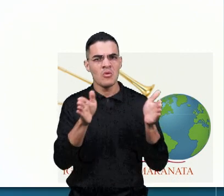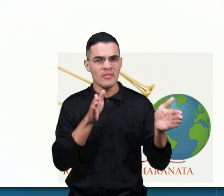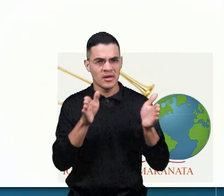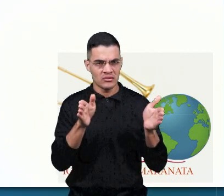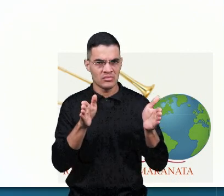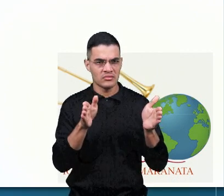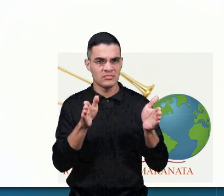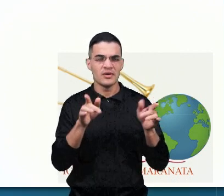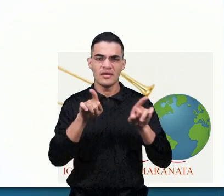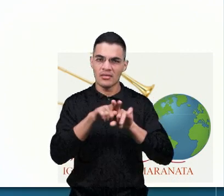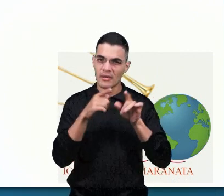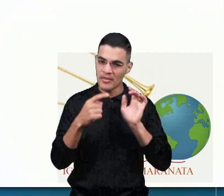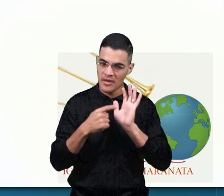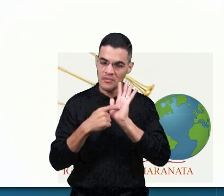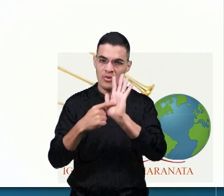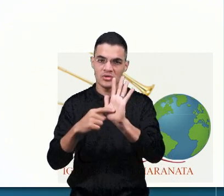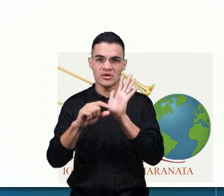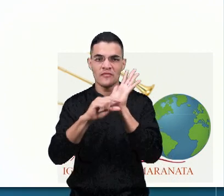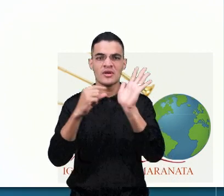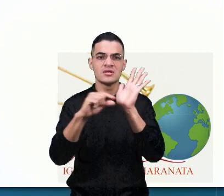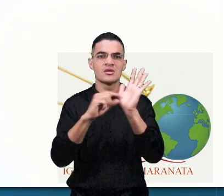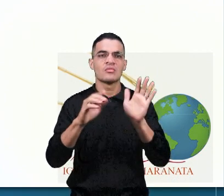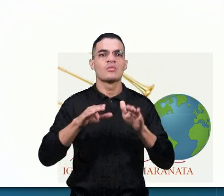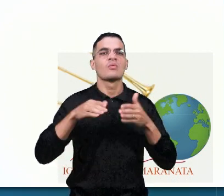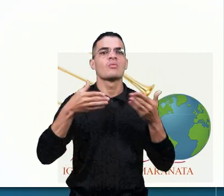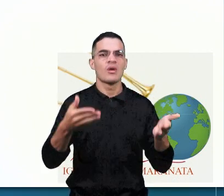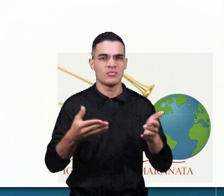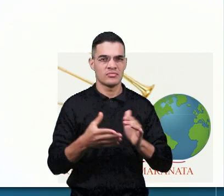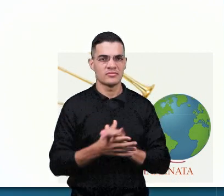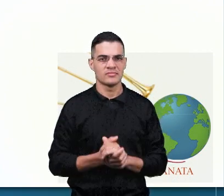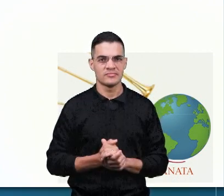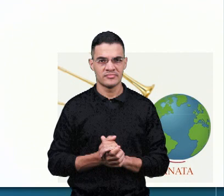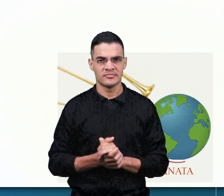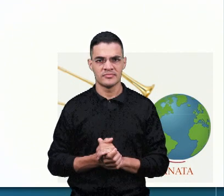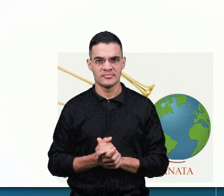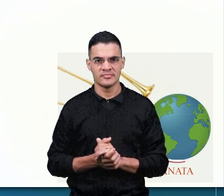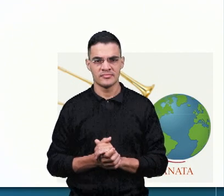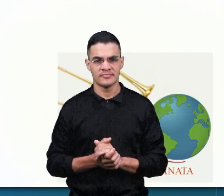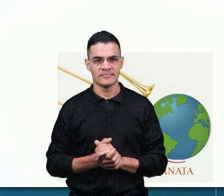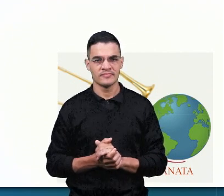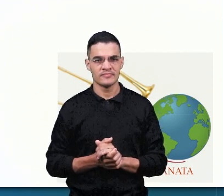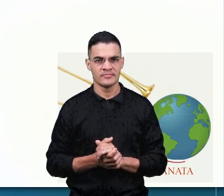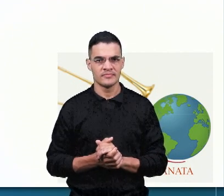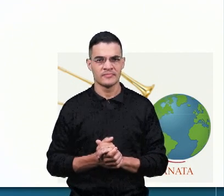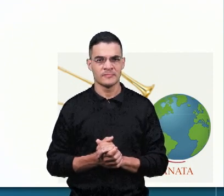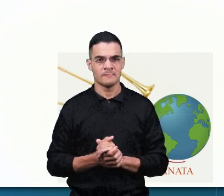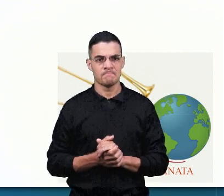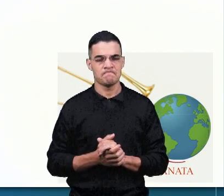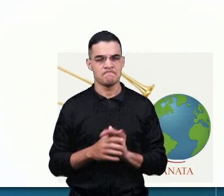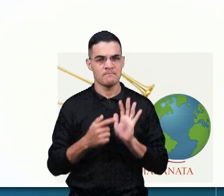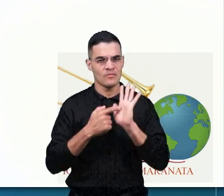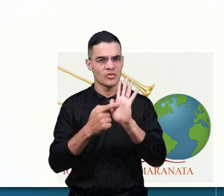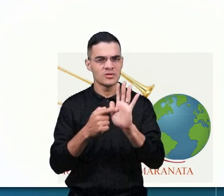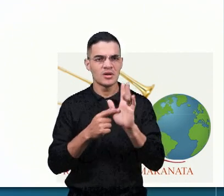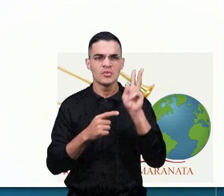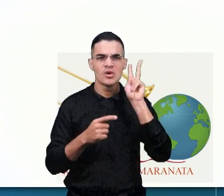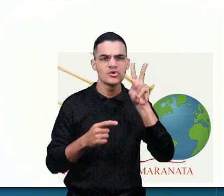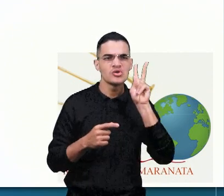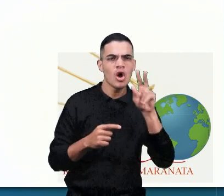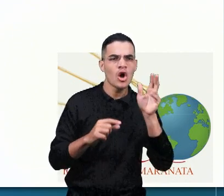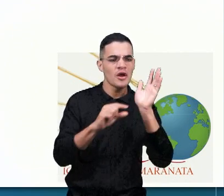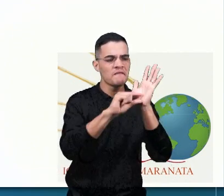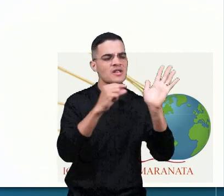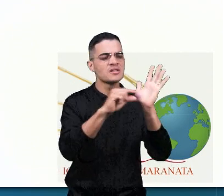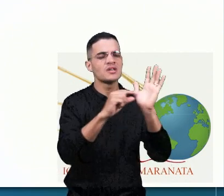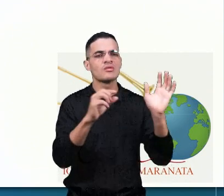ce moment et citez le numéro des versets de ces faits historiques